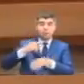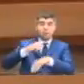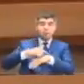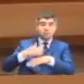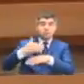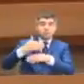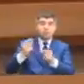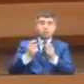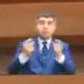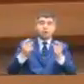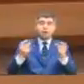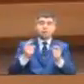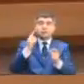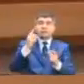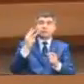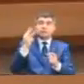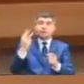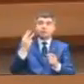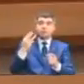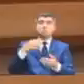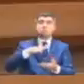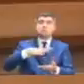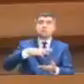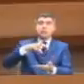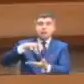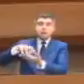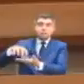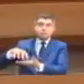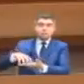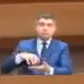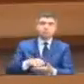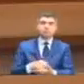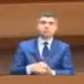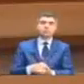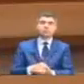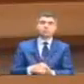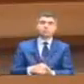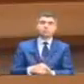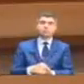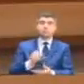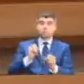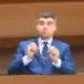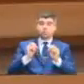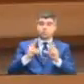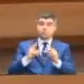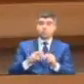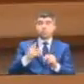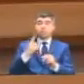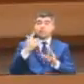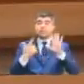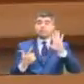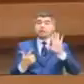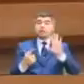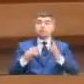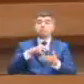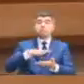وسعناها الى 13 المدينه، اللي يعني دخلت دابا في الحيز التنفيذي عفوا 17 المدينه، وكاين